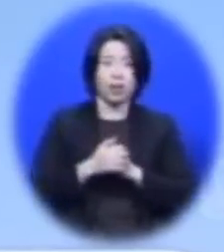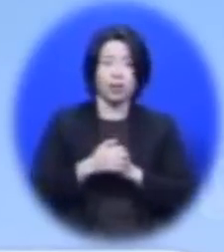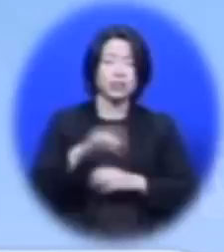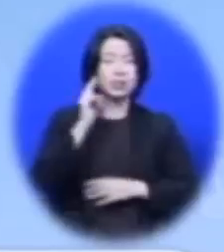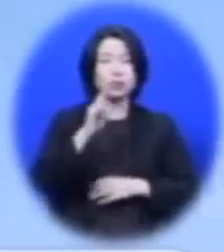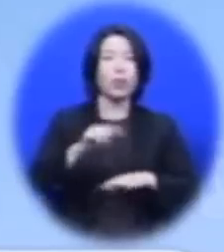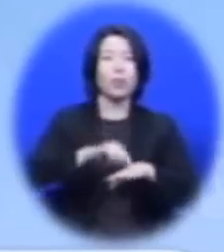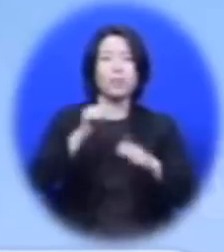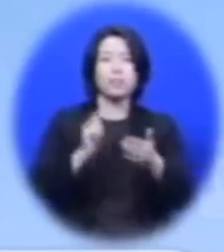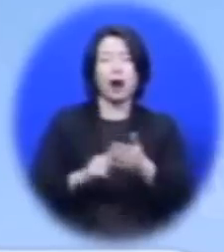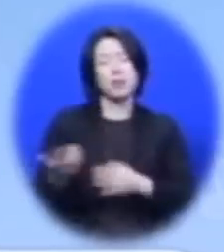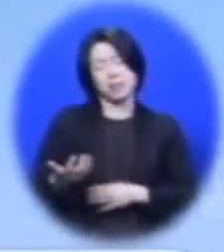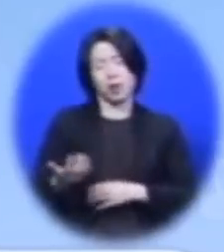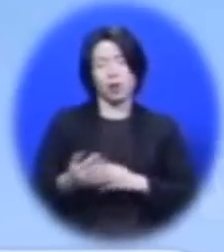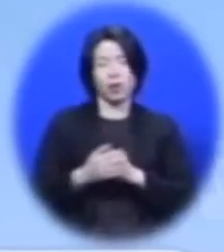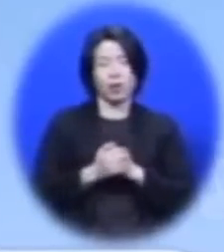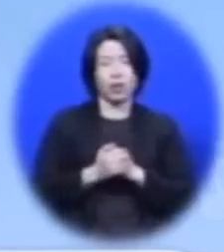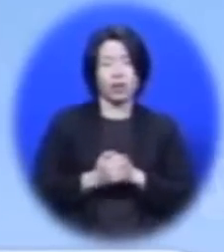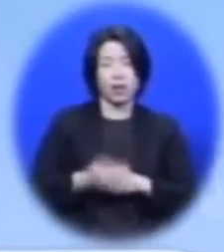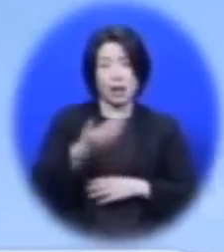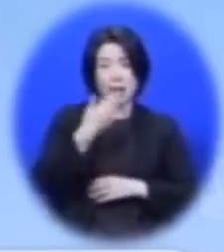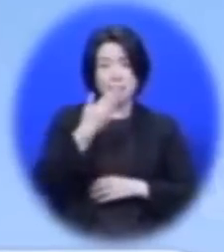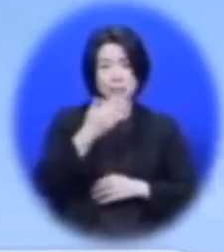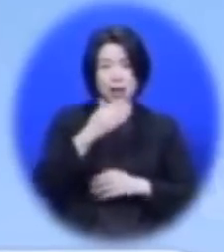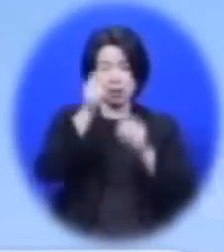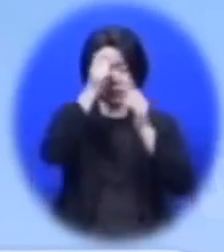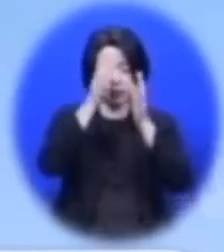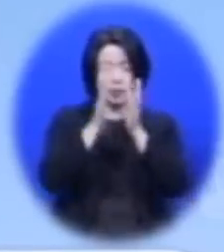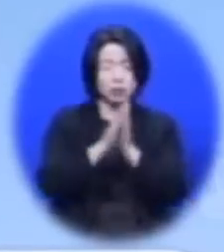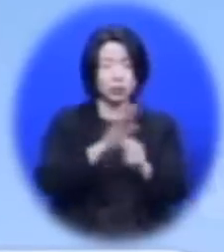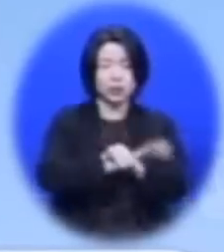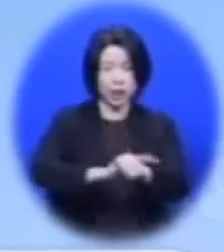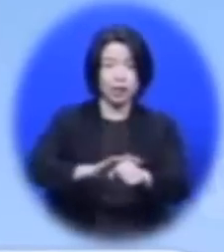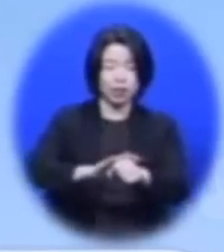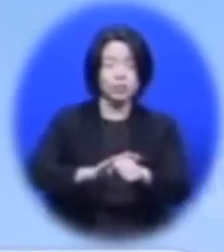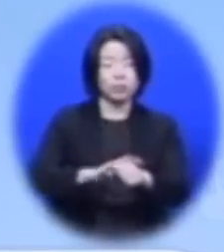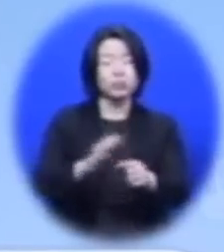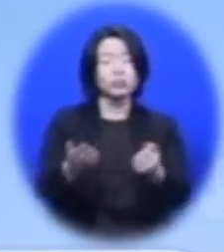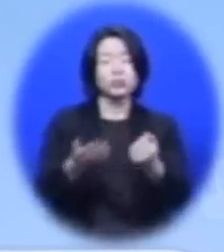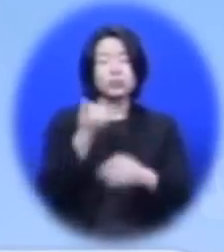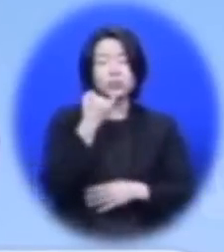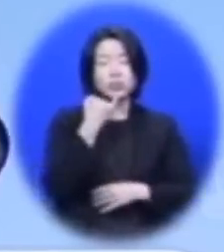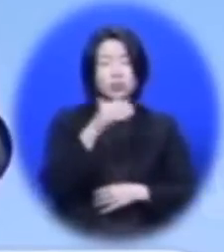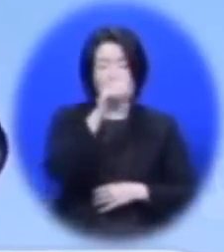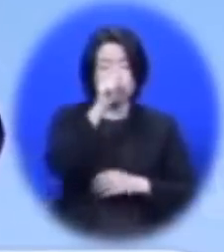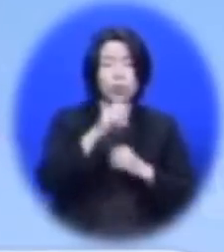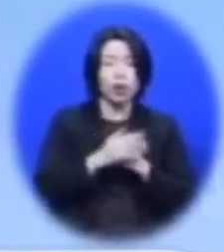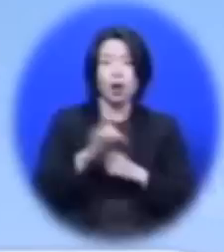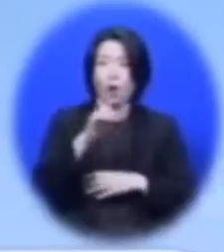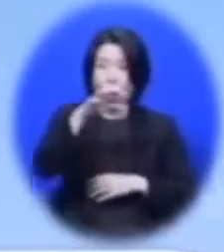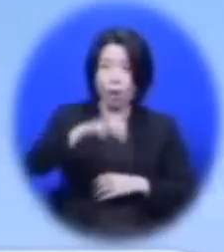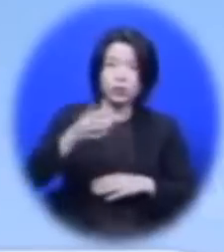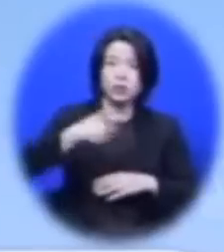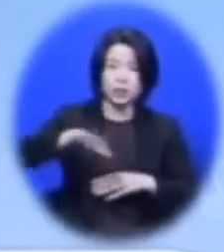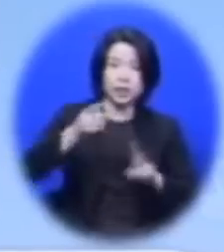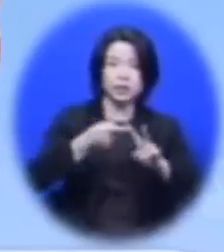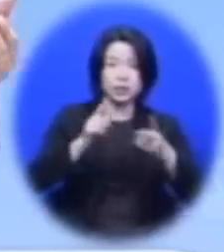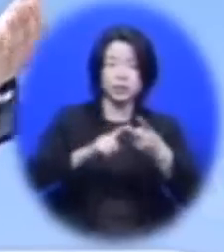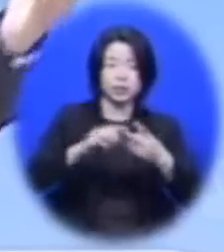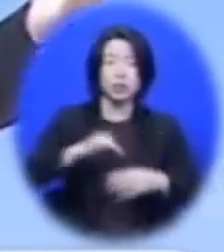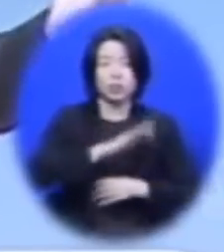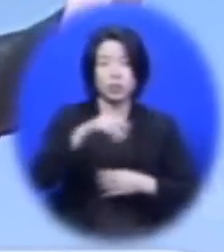너무너무 마음이 아프더라는 거. 식사 기도를 잘 하신 건 참 잘한 일이죠. 어디 가서든지 우리가 예수 믿는